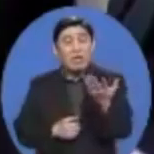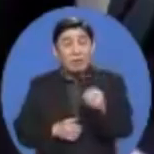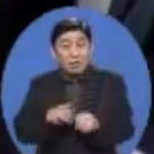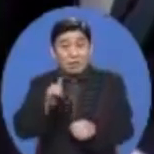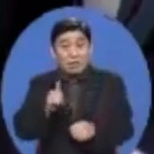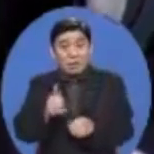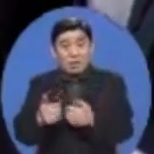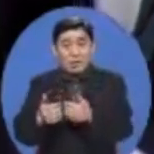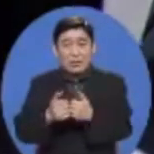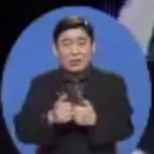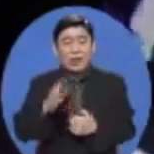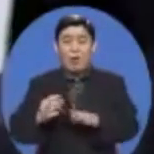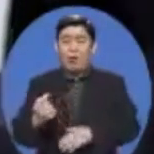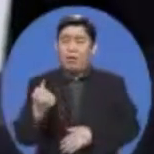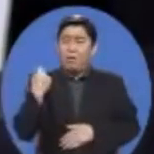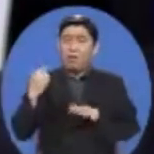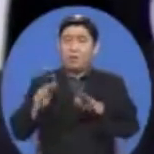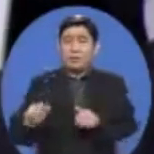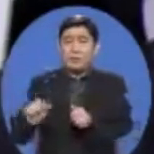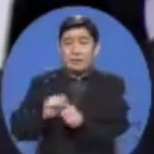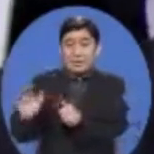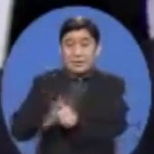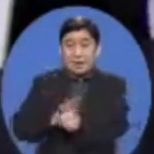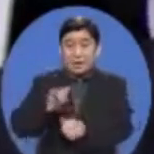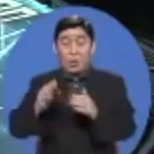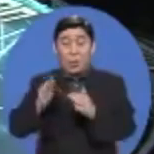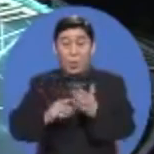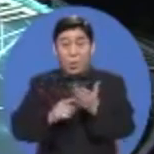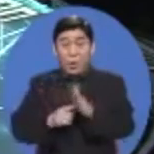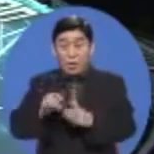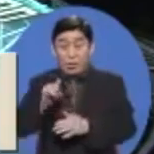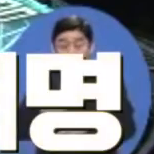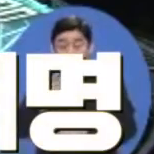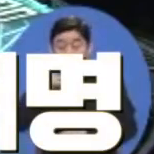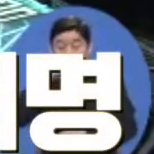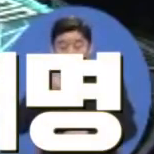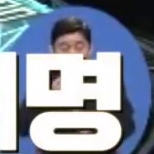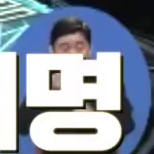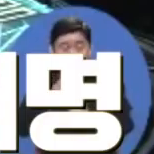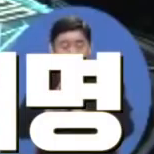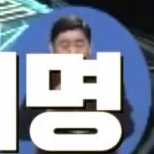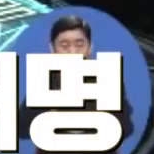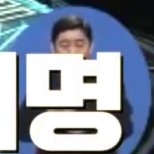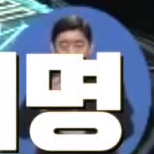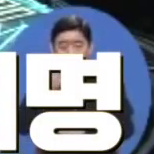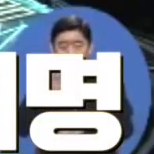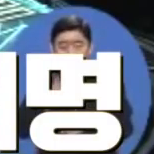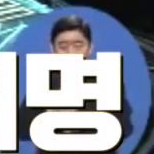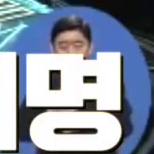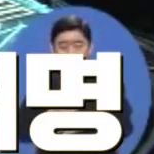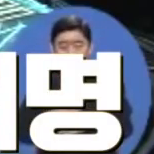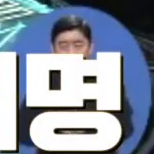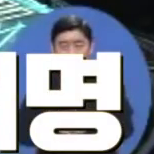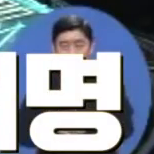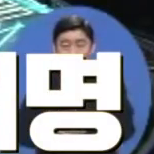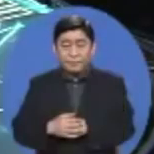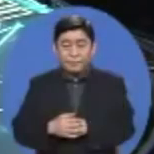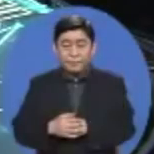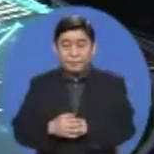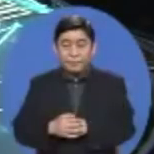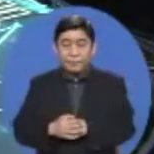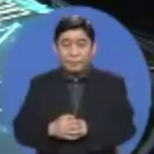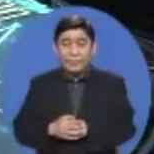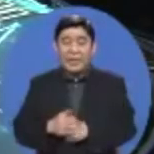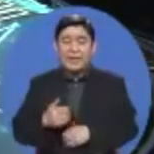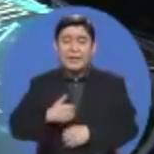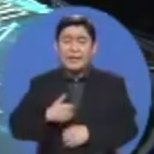그건 성남 FC에서 한 일입니다. 특혜를 받았다 이런 말입니다. 이거 검찰에 고발해서 다 수사하고 있습니다. 그렇습니까? 특혜 준 일 없습니다.